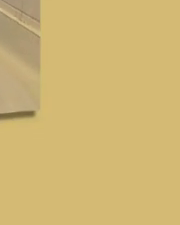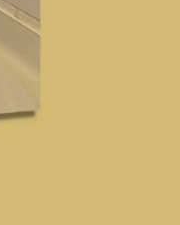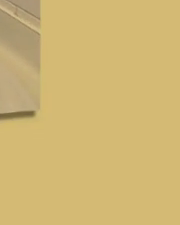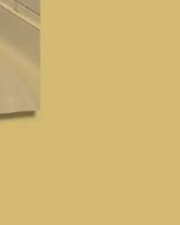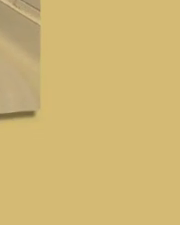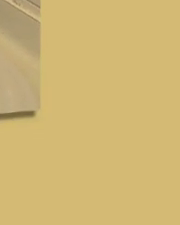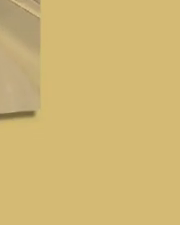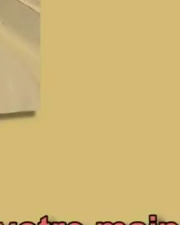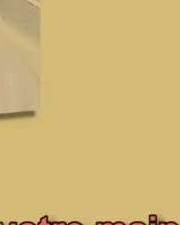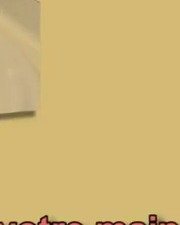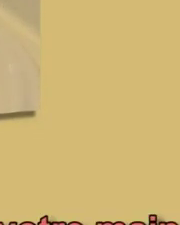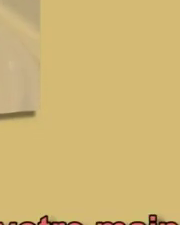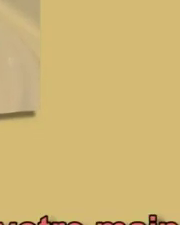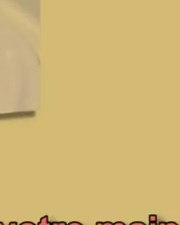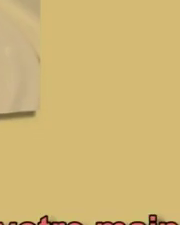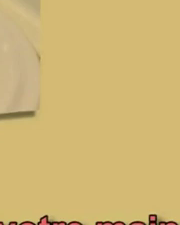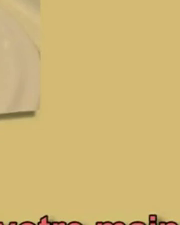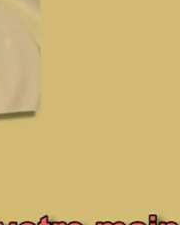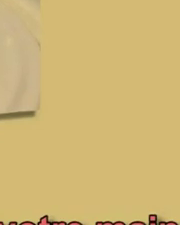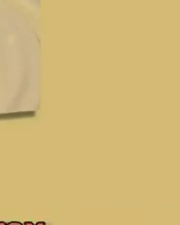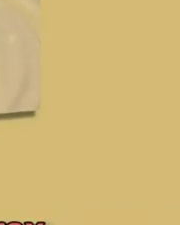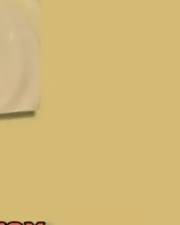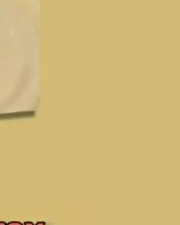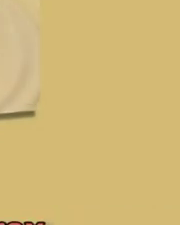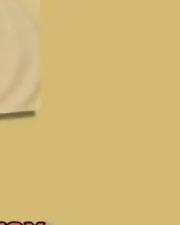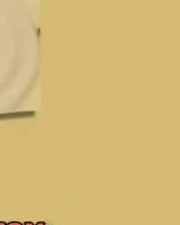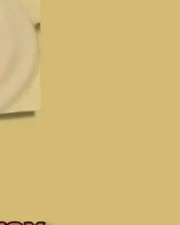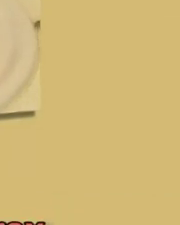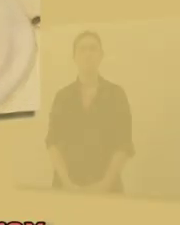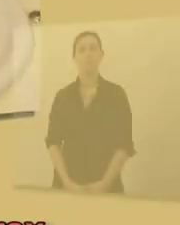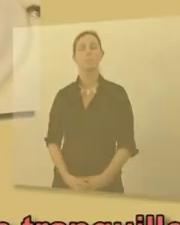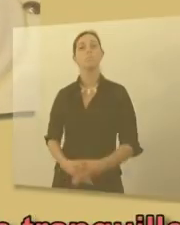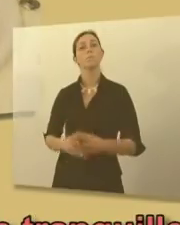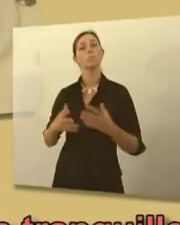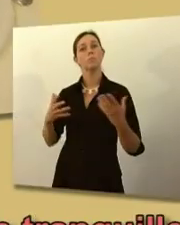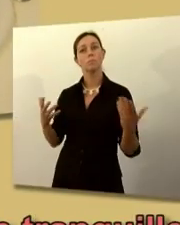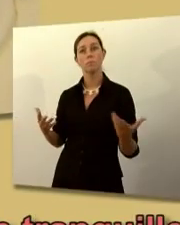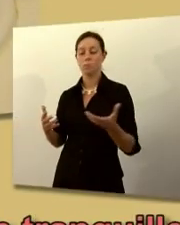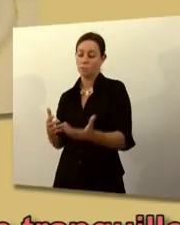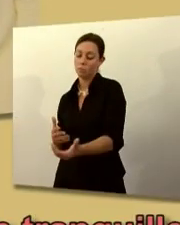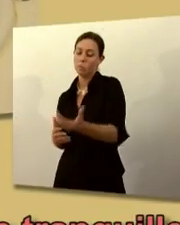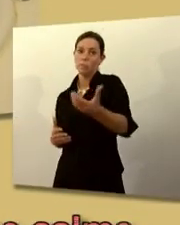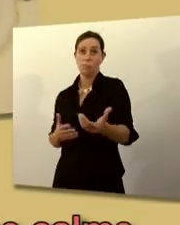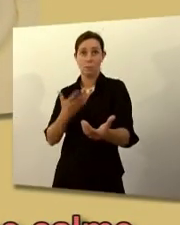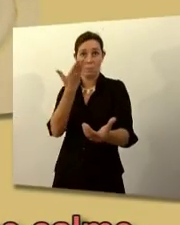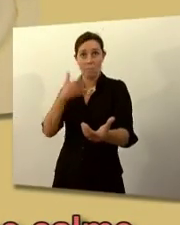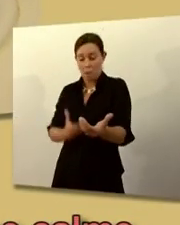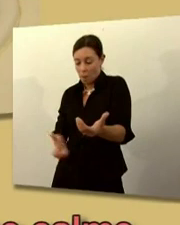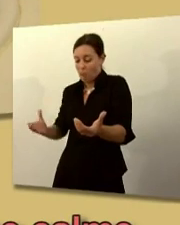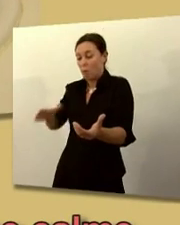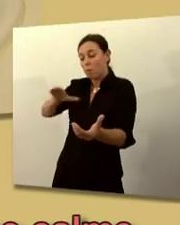Voilà, et mettez bien votre main sur son thorax. Posez votre main là et laissez votre main tranquille, le temps qu'il se calme.